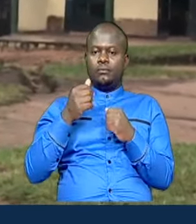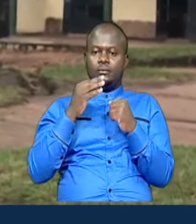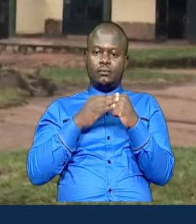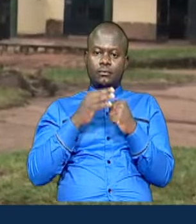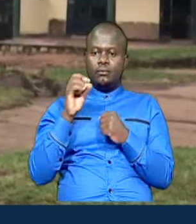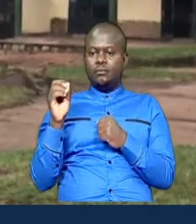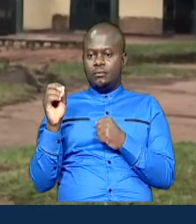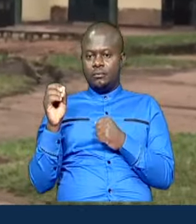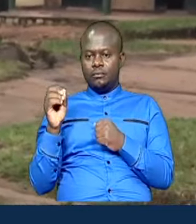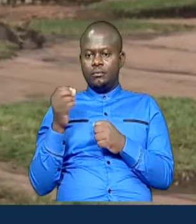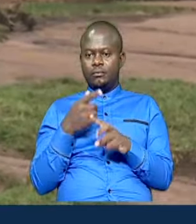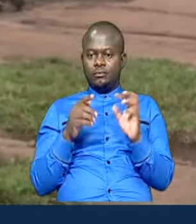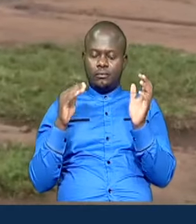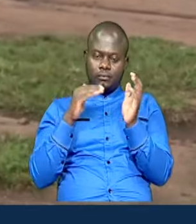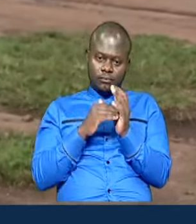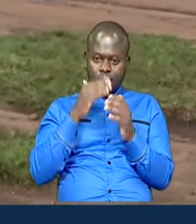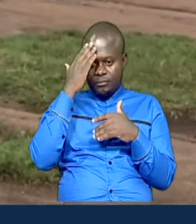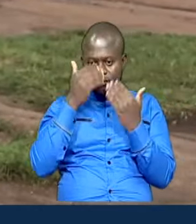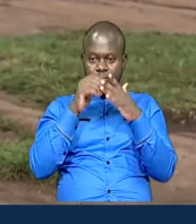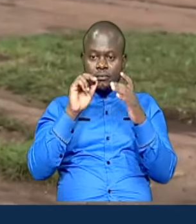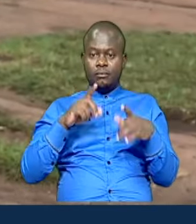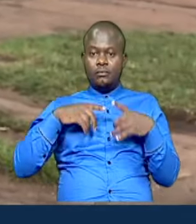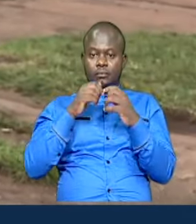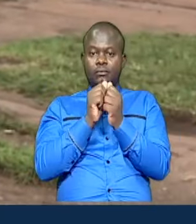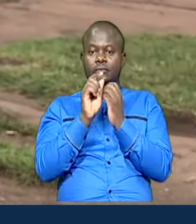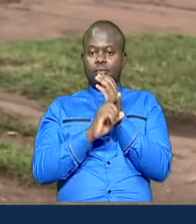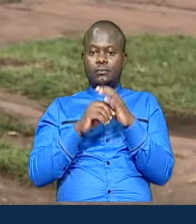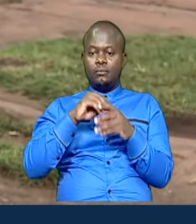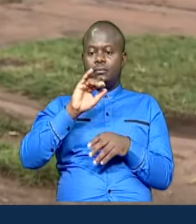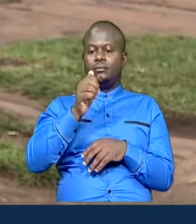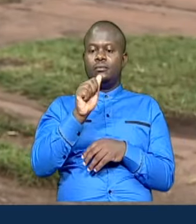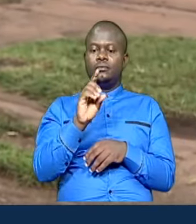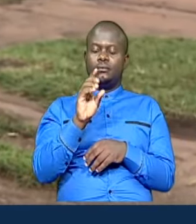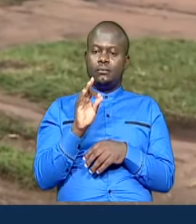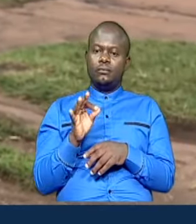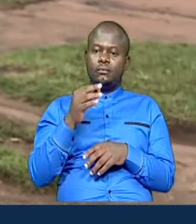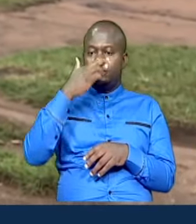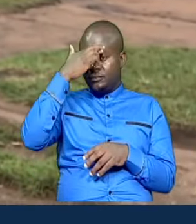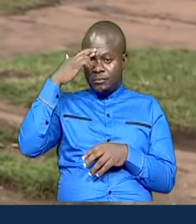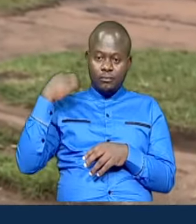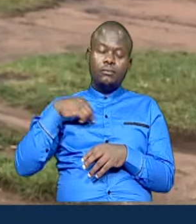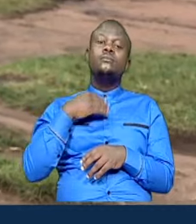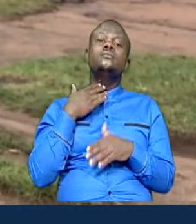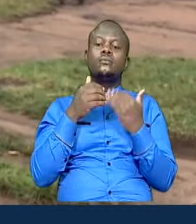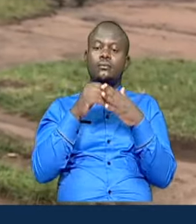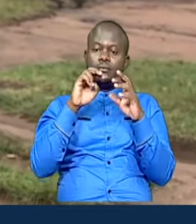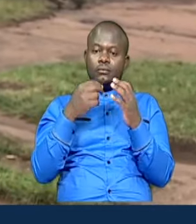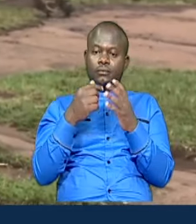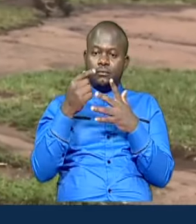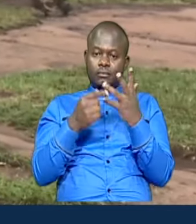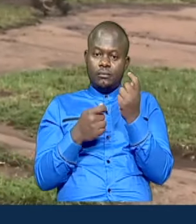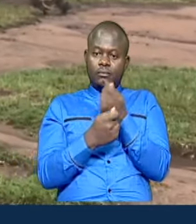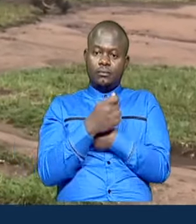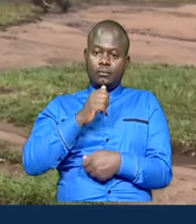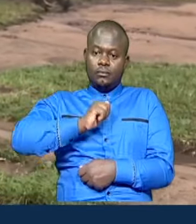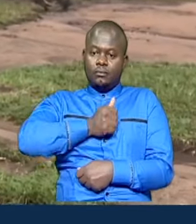800,000 ariko kuko tubana n'akarere muri Jafu niyo mpamvu turushaka ko iki kintu tukigira icyacu